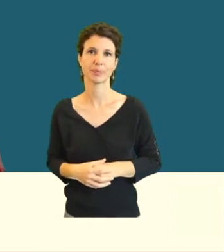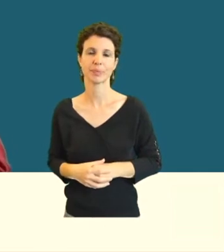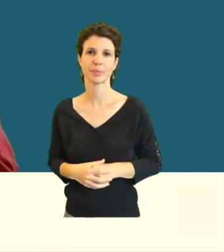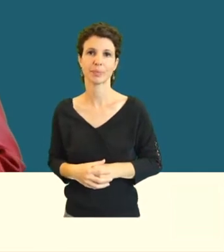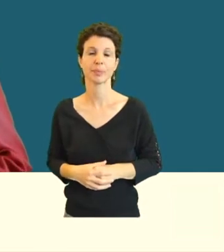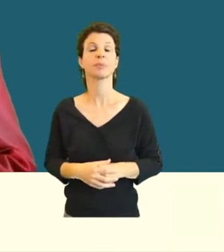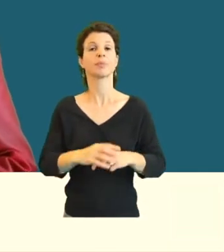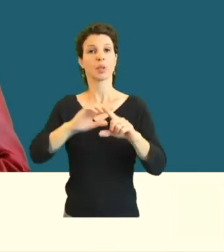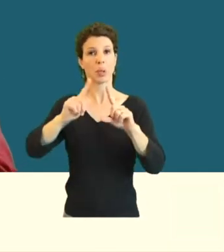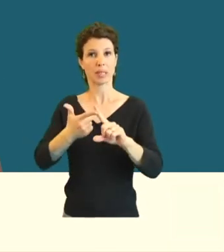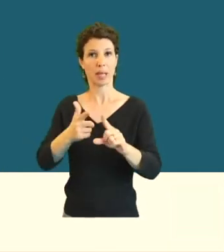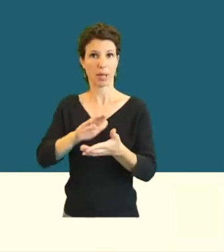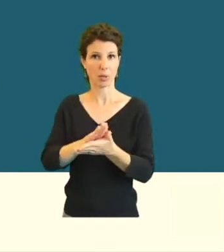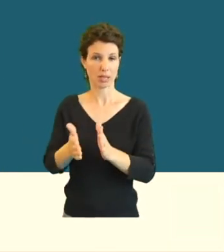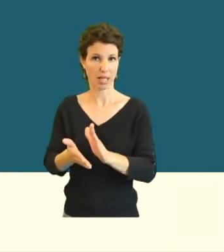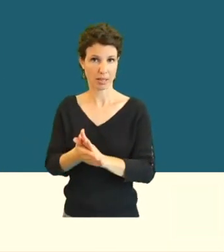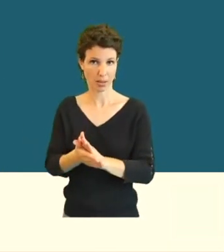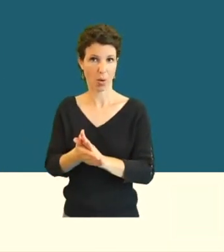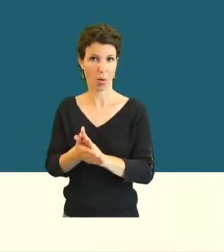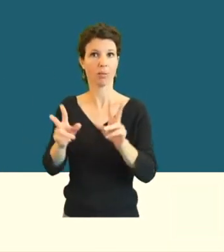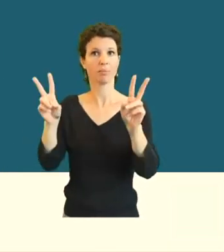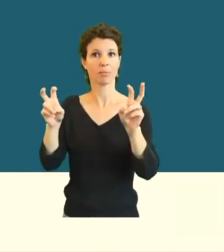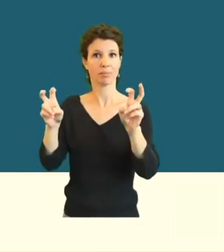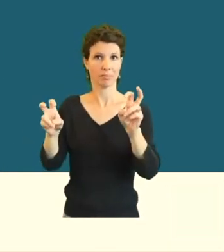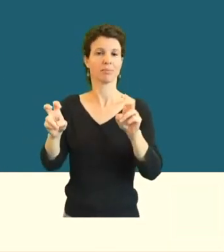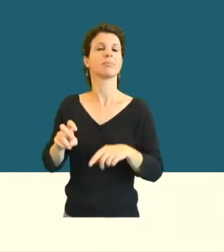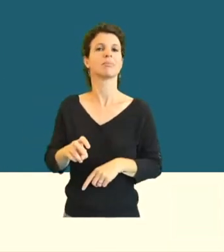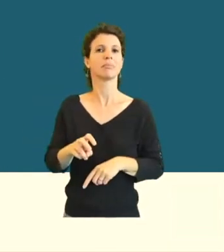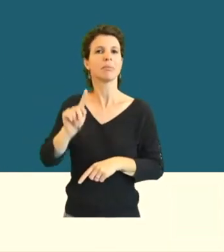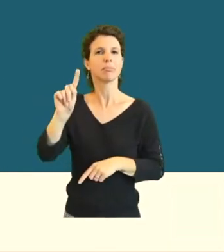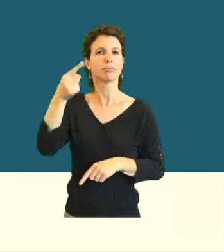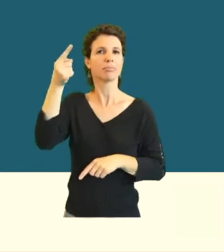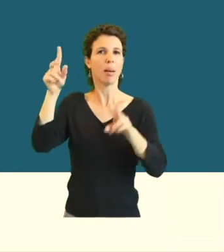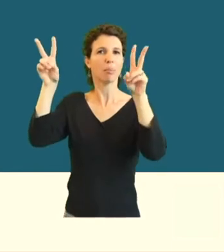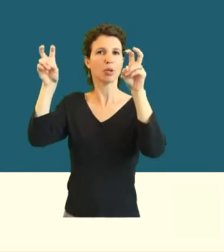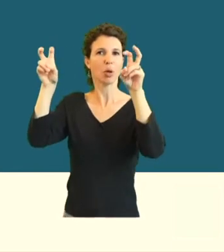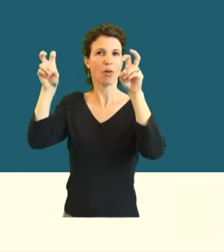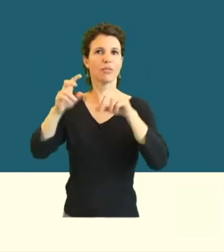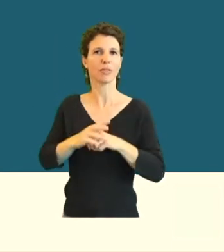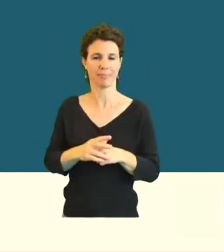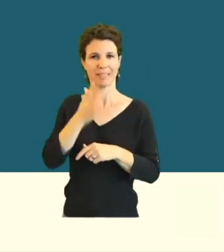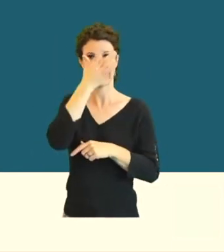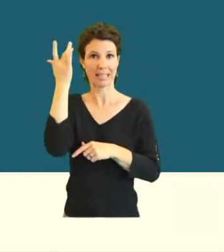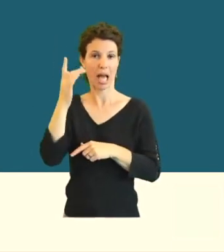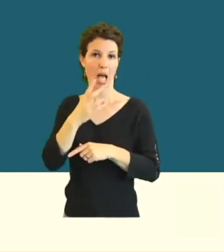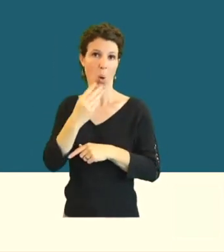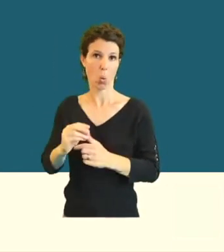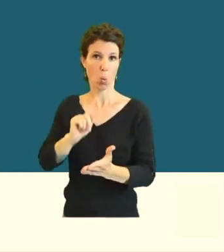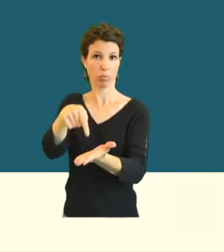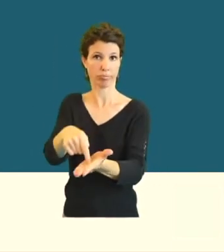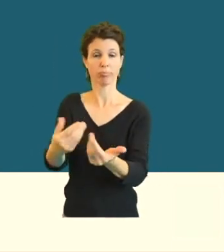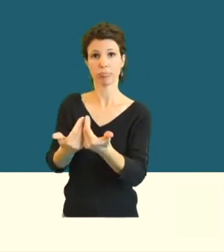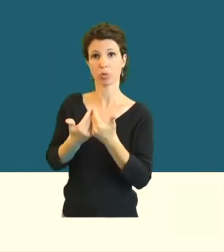La seconde association, c'est l'association L'Apostrophe qui est située sur Saint-Loup et le montant demandé est de 1 000